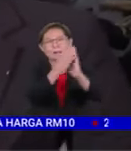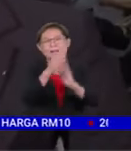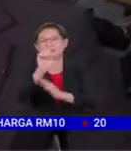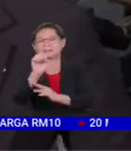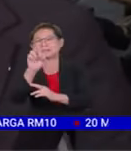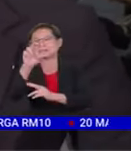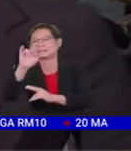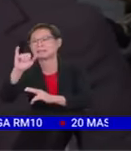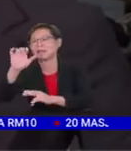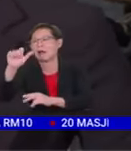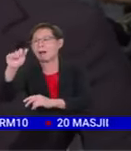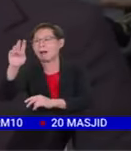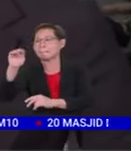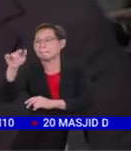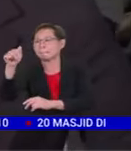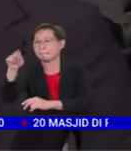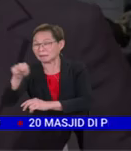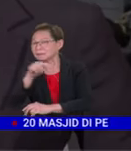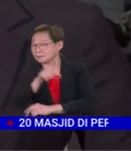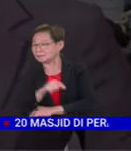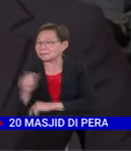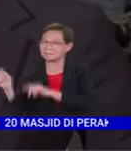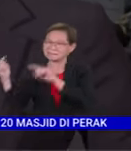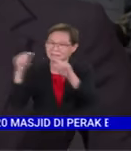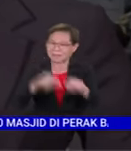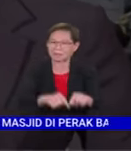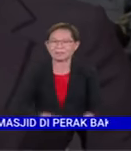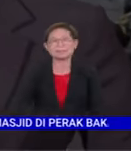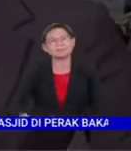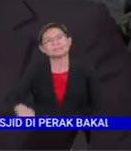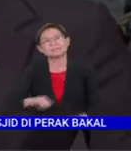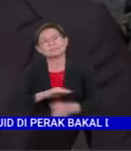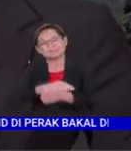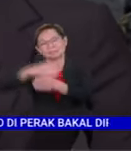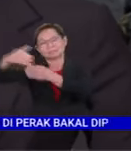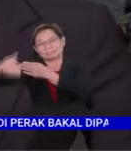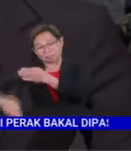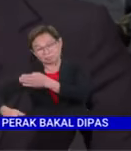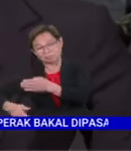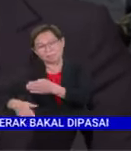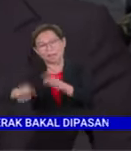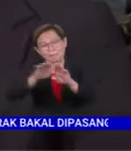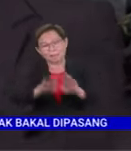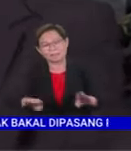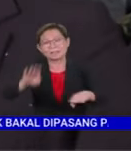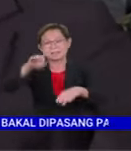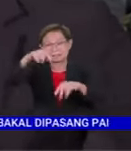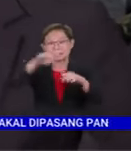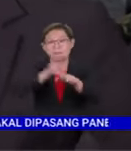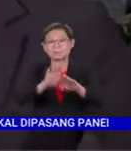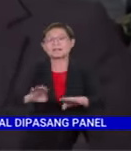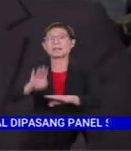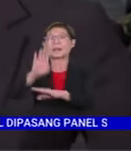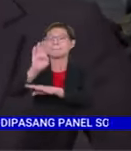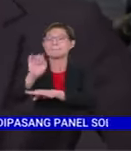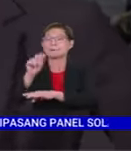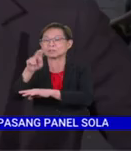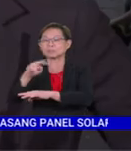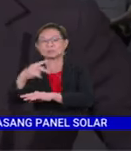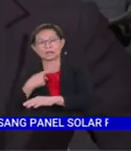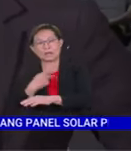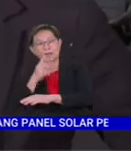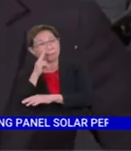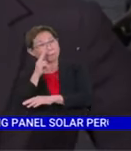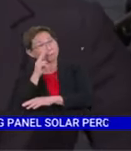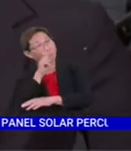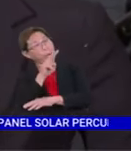Simanggang, Bandar Benak atau Bandar Merpati Putih. Saya kira itu saja perkembangan di bahagian Bertong. Saya juga ingin melihat konsert pada